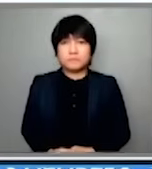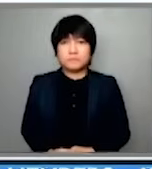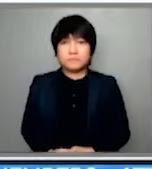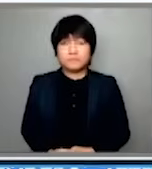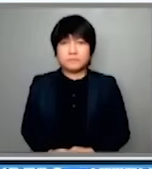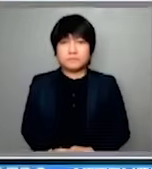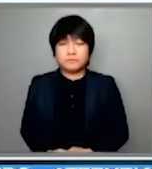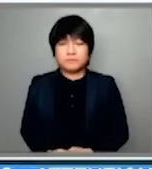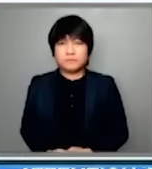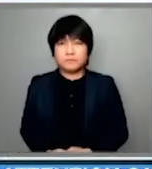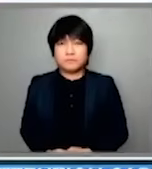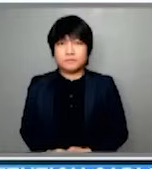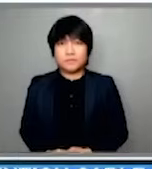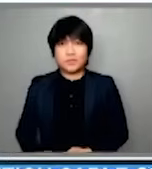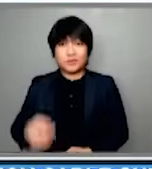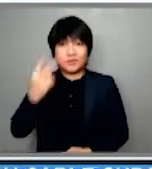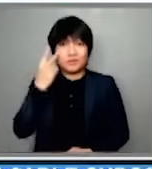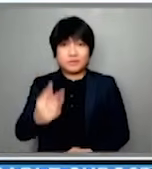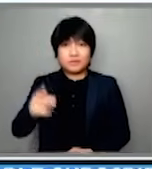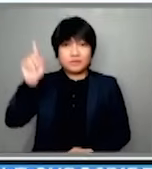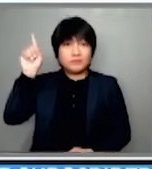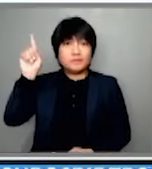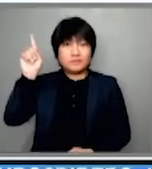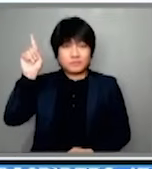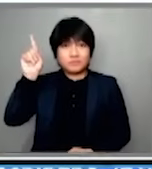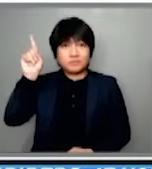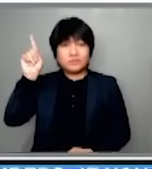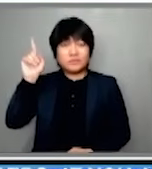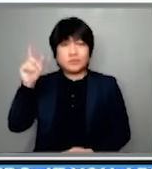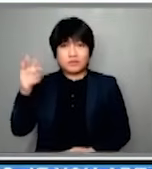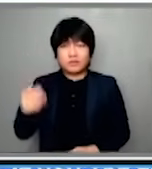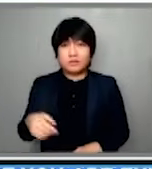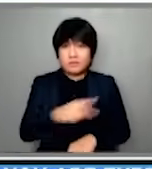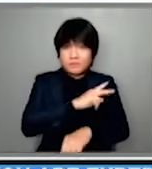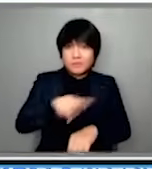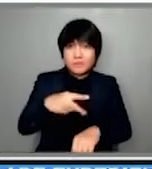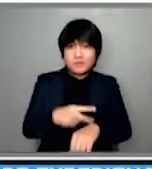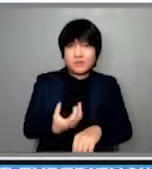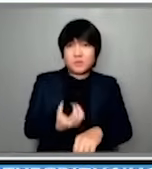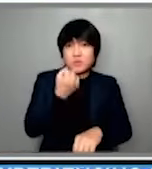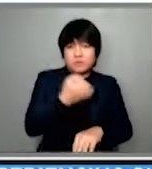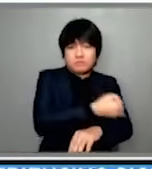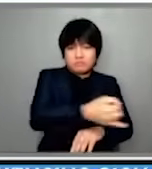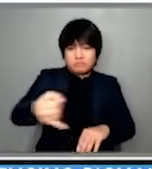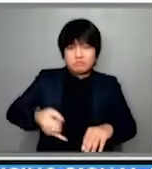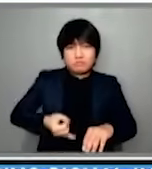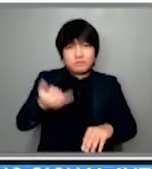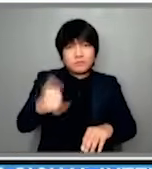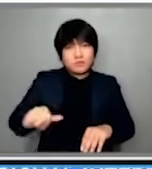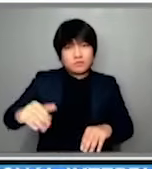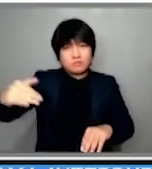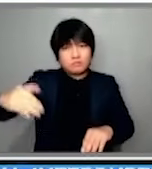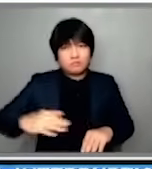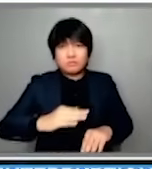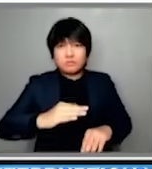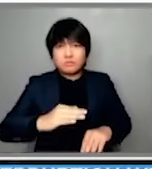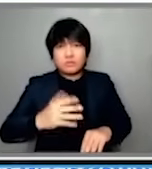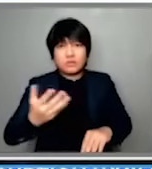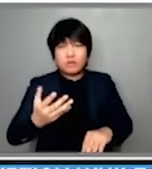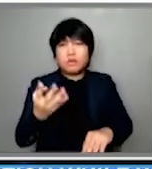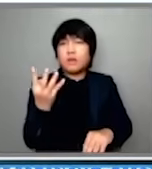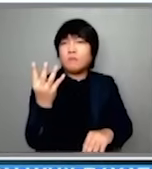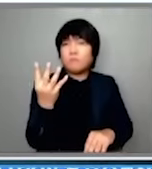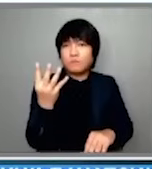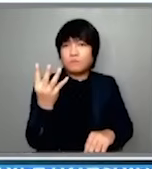Sa Escoda Shoal pa lang na pasok sa Exclusive Economic Zone ng Pilipinas, matatanaw mula sa ere ang apat na Chinese